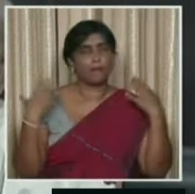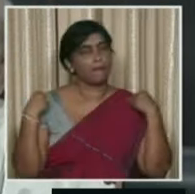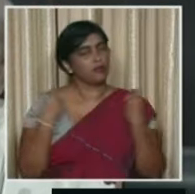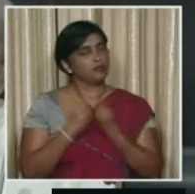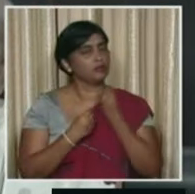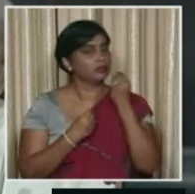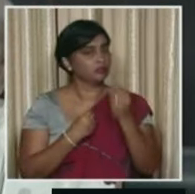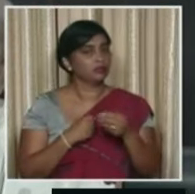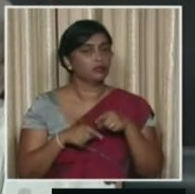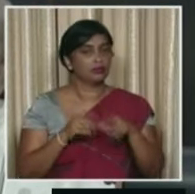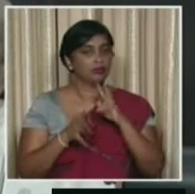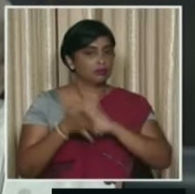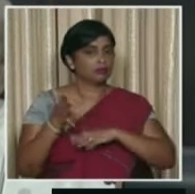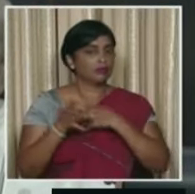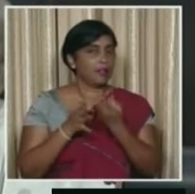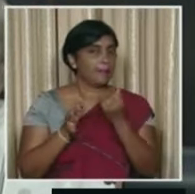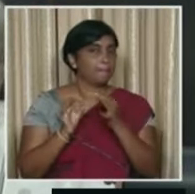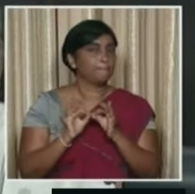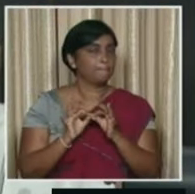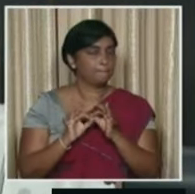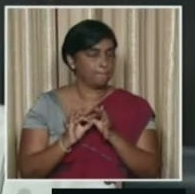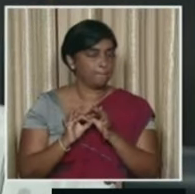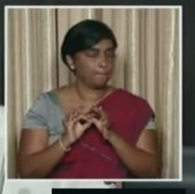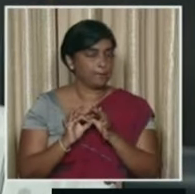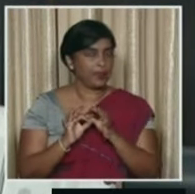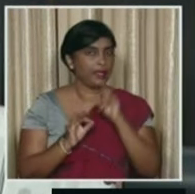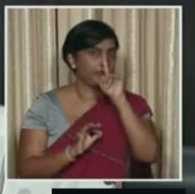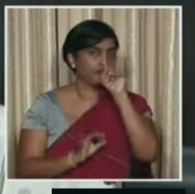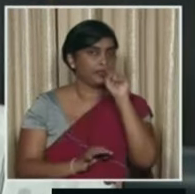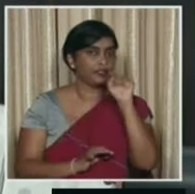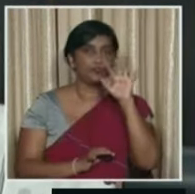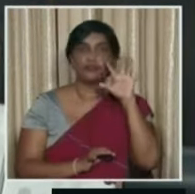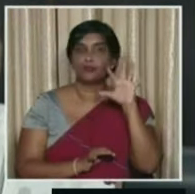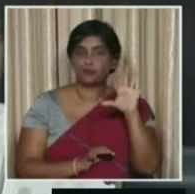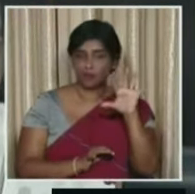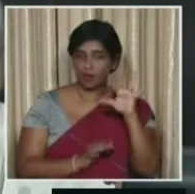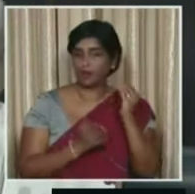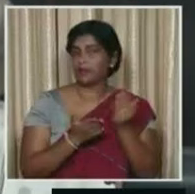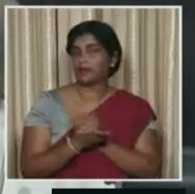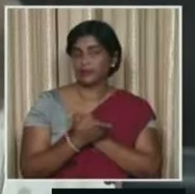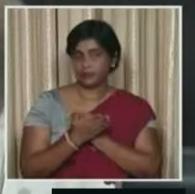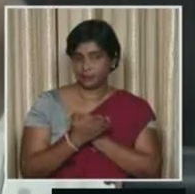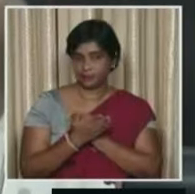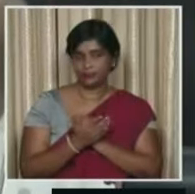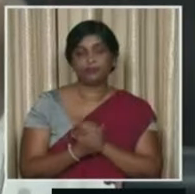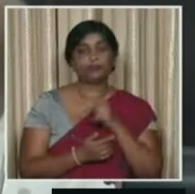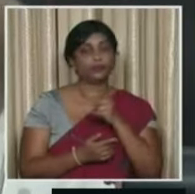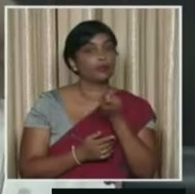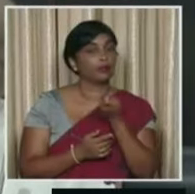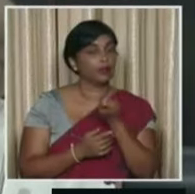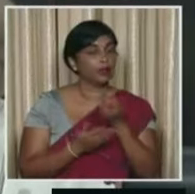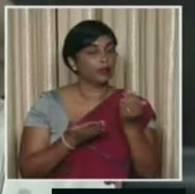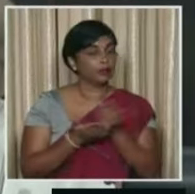ගන්න මේ ආයවැයෙන් රුපියල් බිලියන 1.5ක් වෙන් කරනවා. මේ